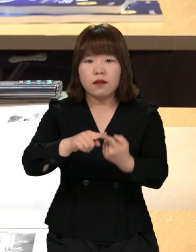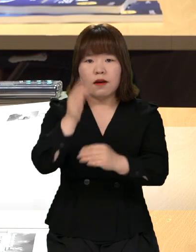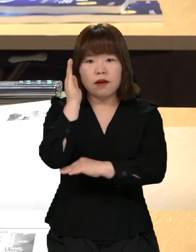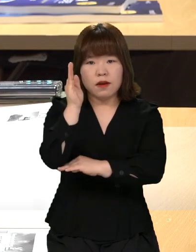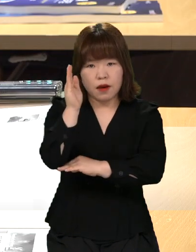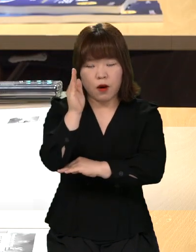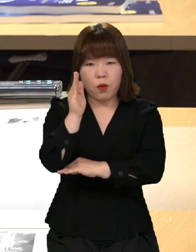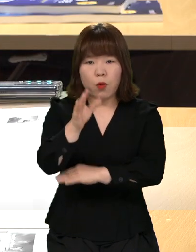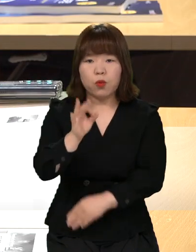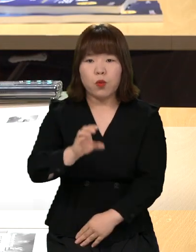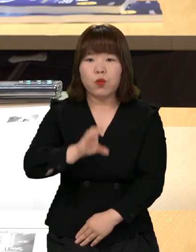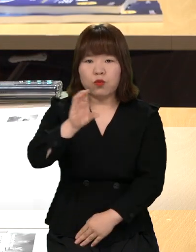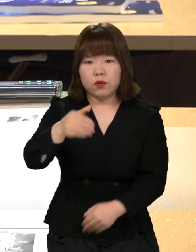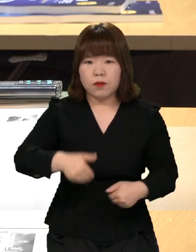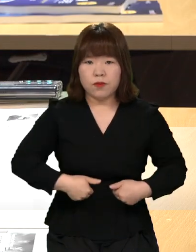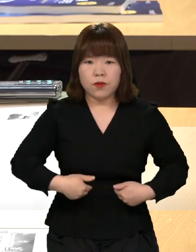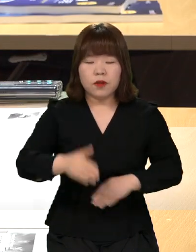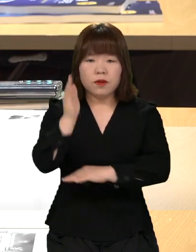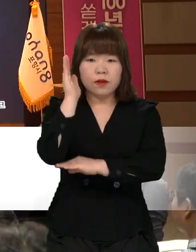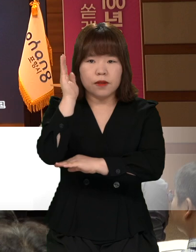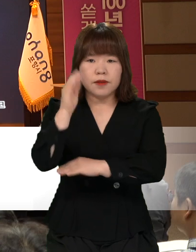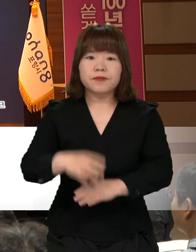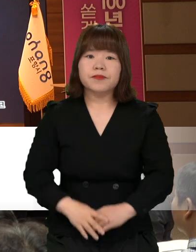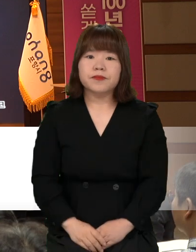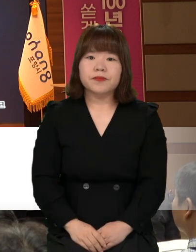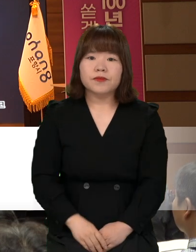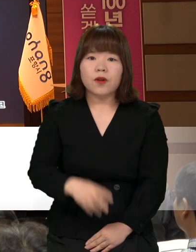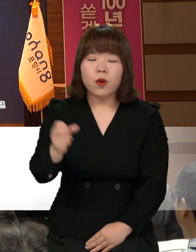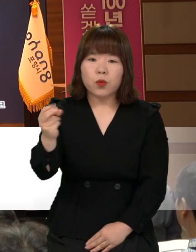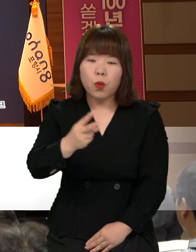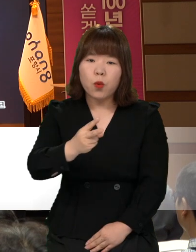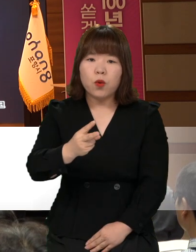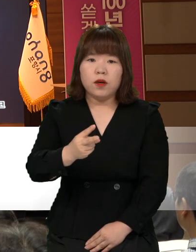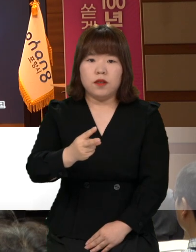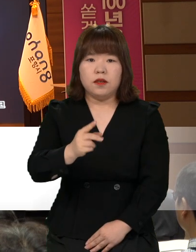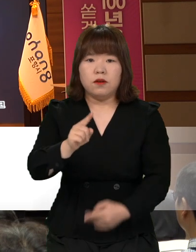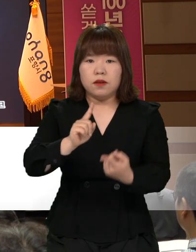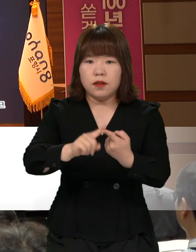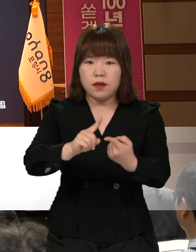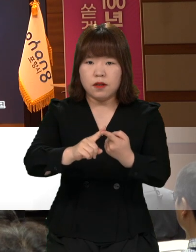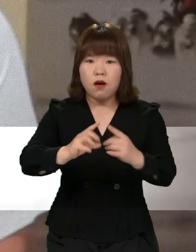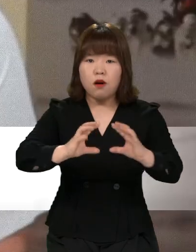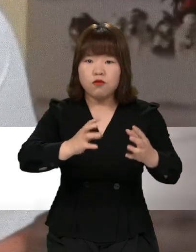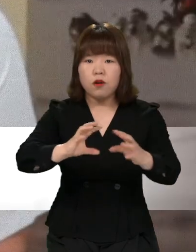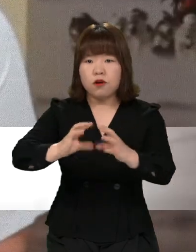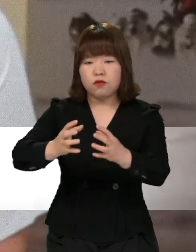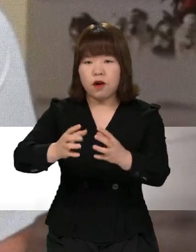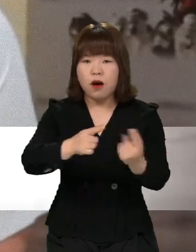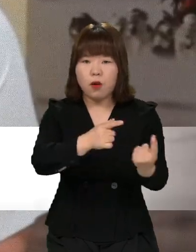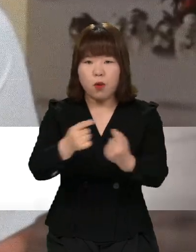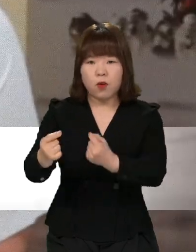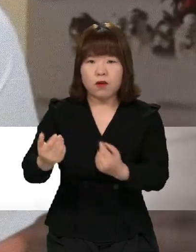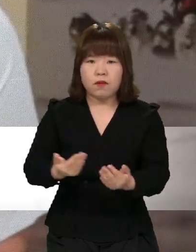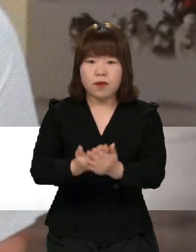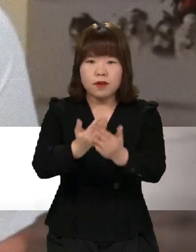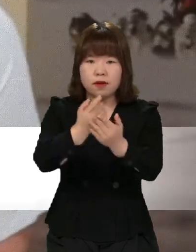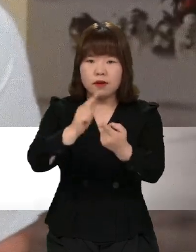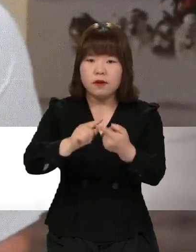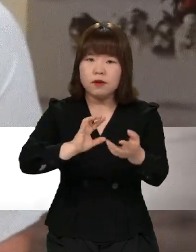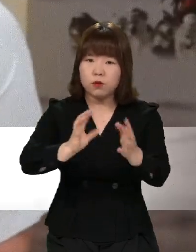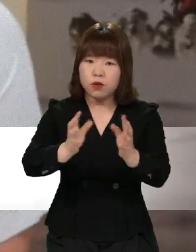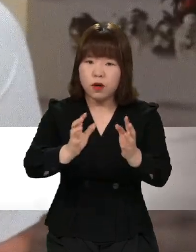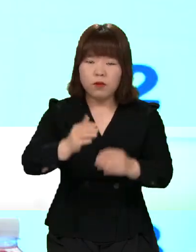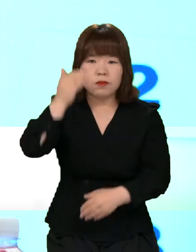대해 적극 투자해야 한다고 강조했습니다 이어 북극 개발에 대한 국가간 보존과 공동개발에 대한